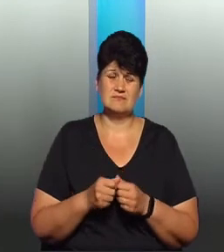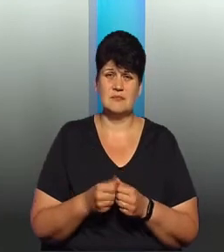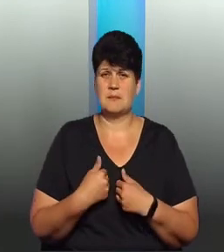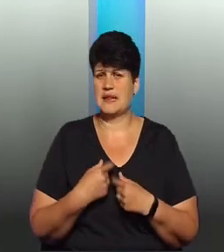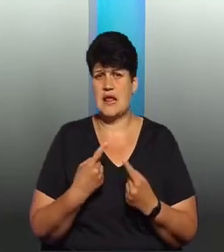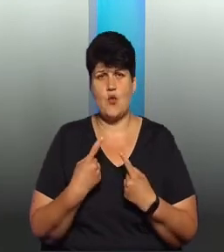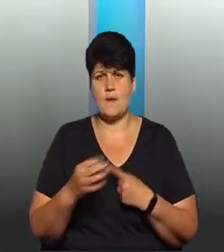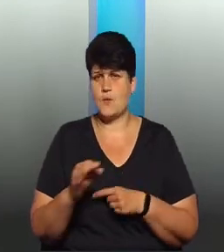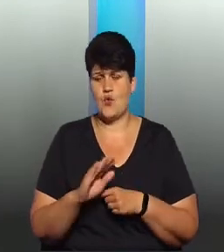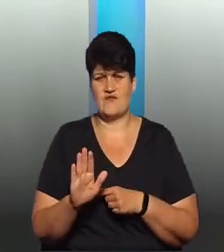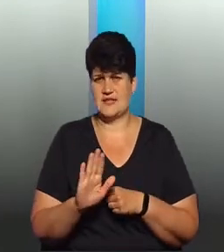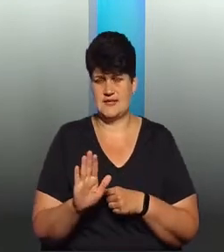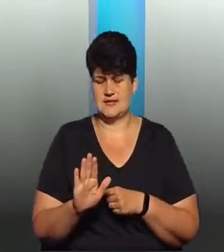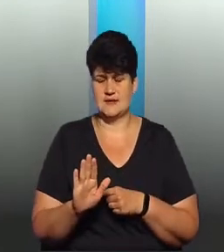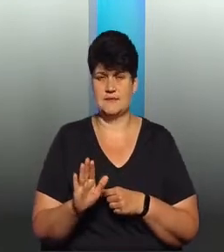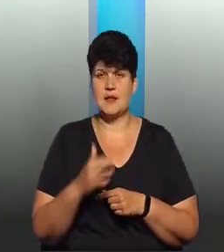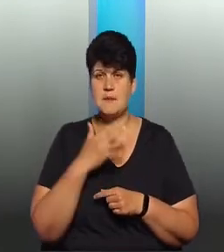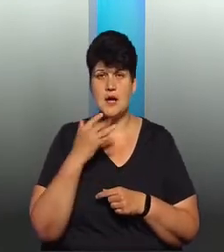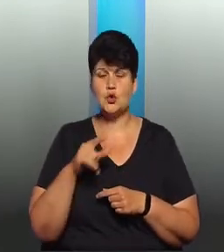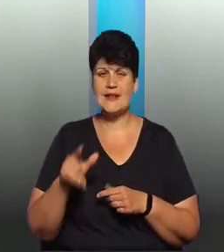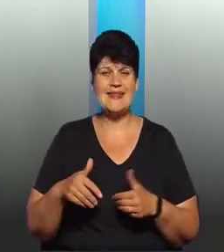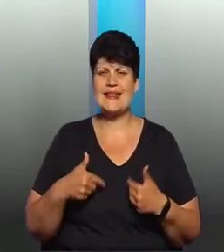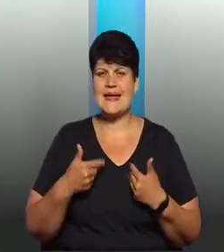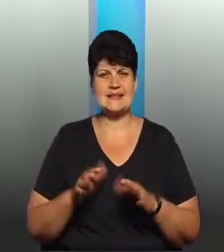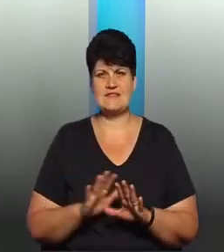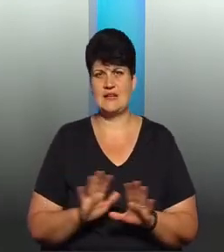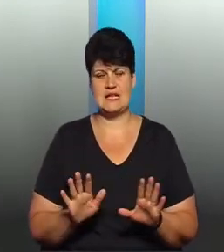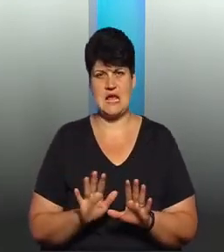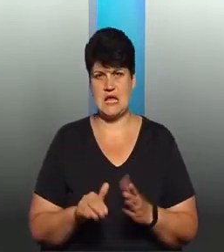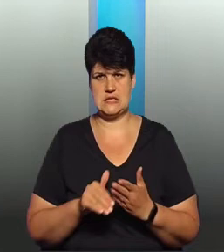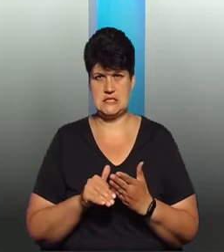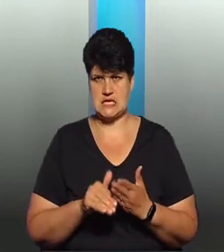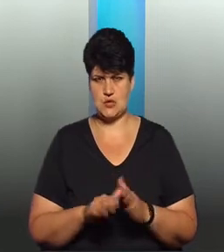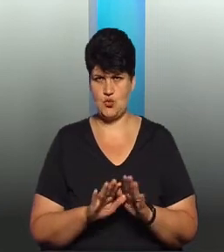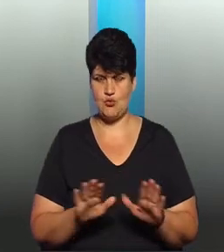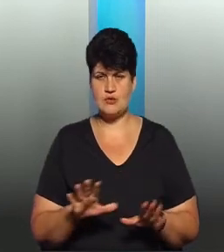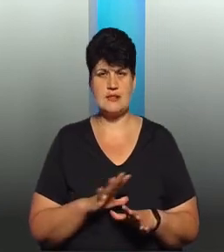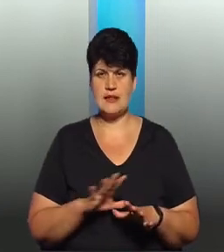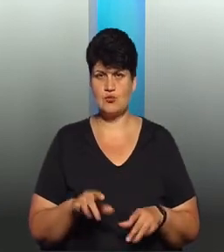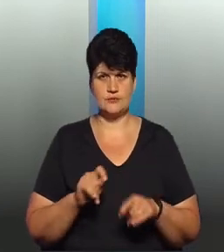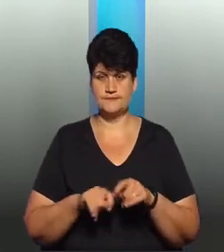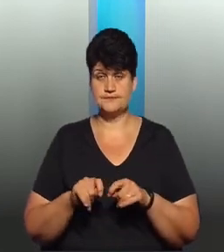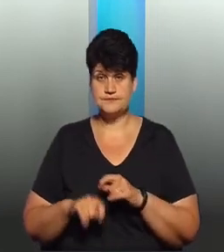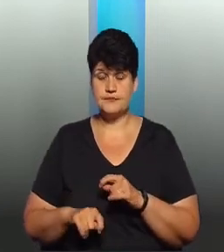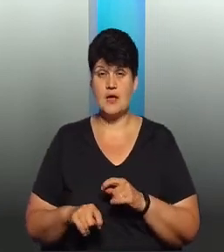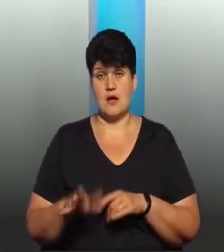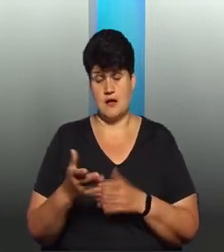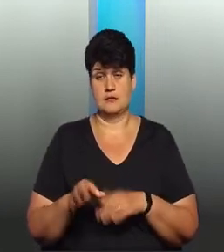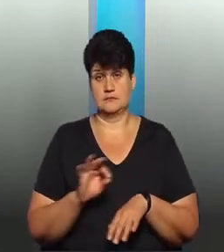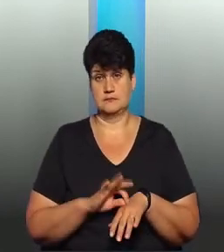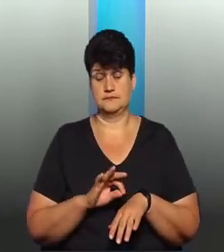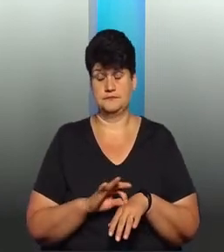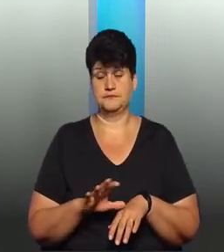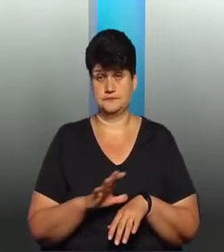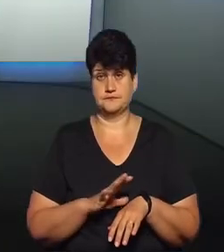тому що багато людей не звертали ставилися за допомогою, не були діагностовані, але перенесли клінічно симптоми, які дуже схожі на ковід,